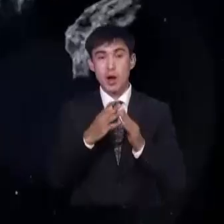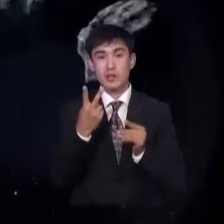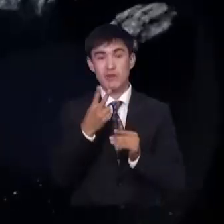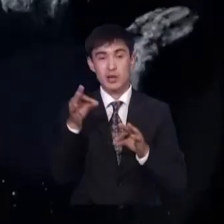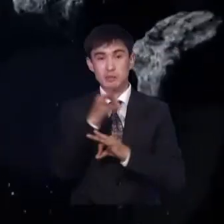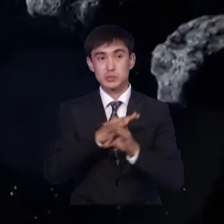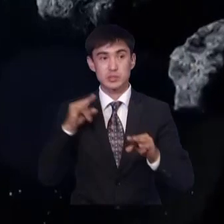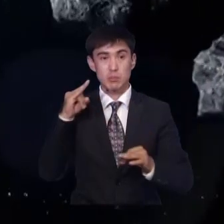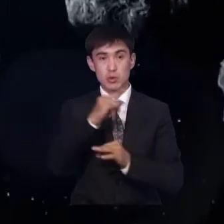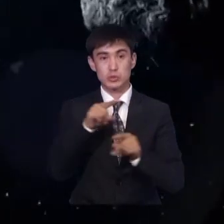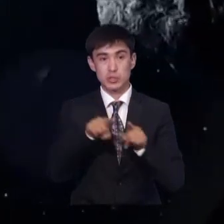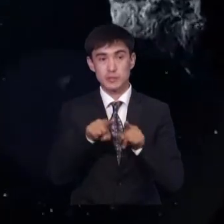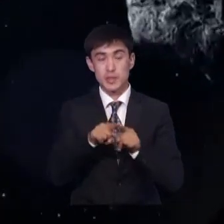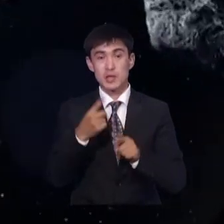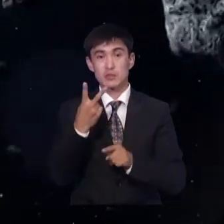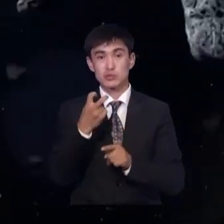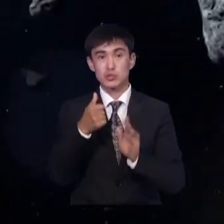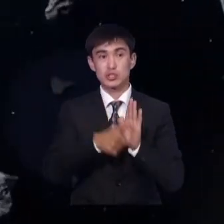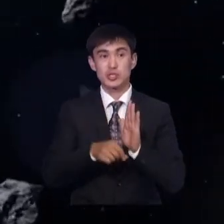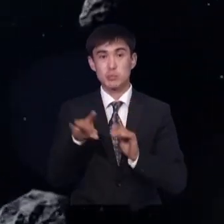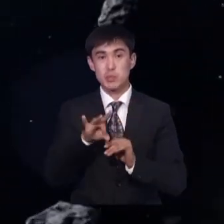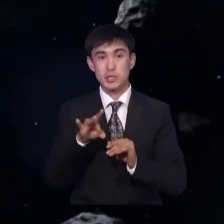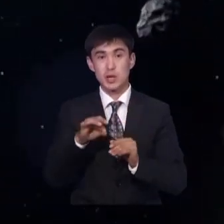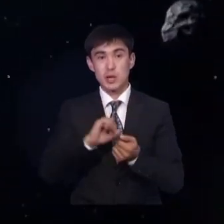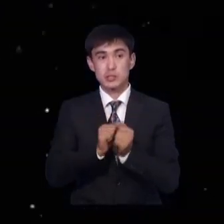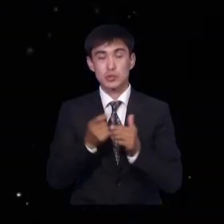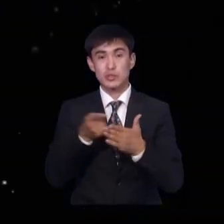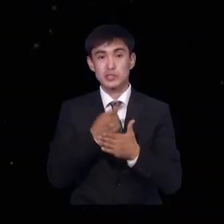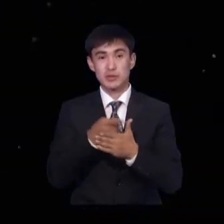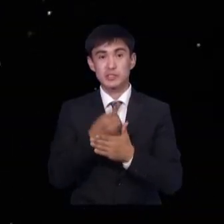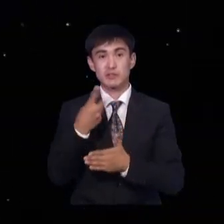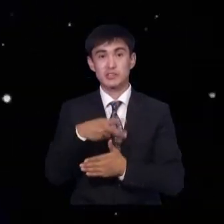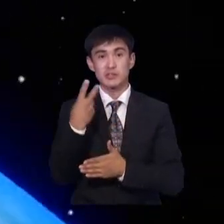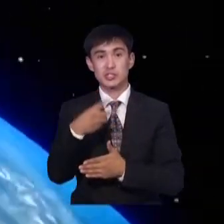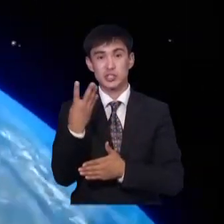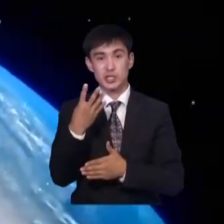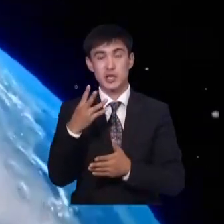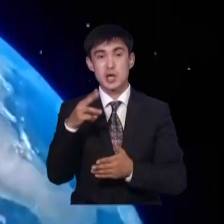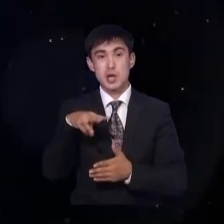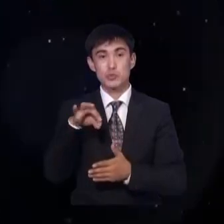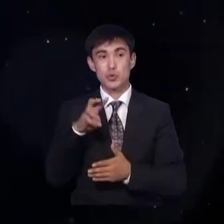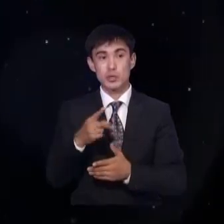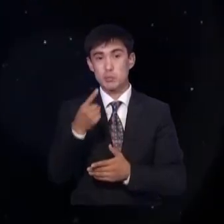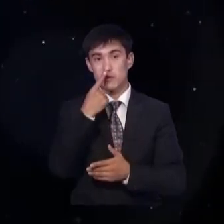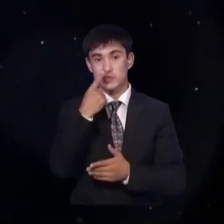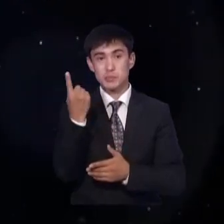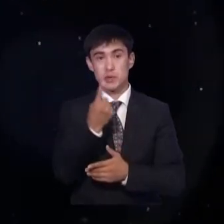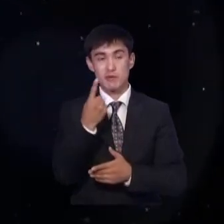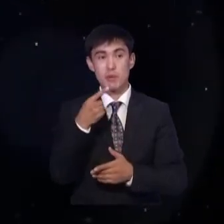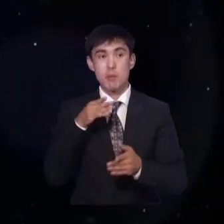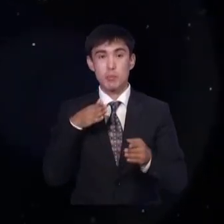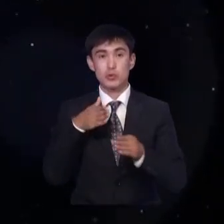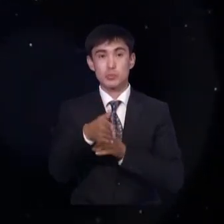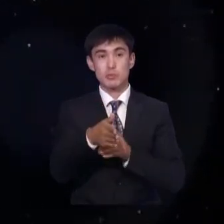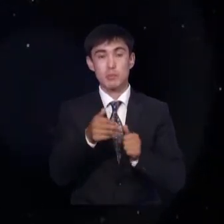самолет. По данным НАСА, 260-метровый астероид, получивший название 2024 MT-1, приблизится первым и пройдет